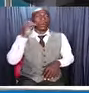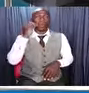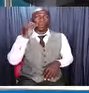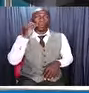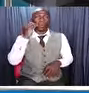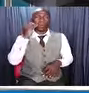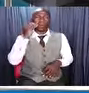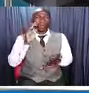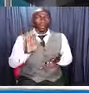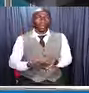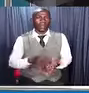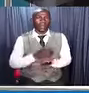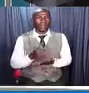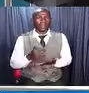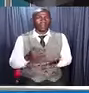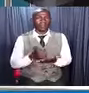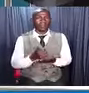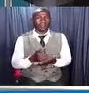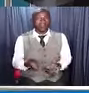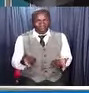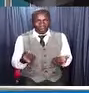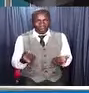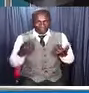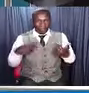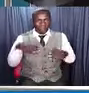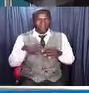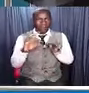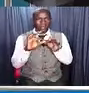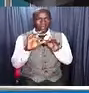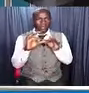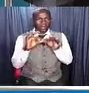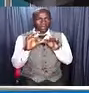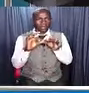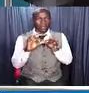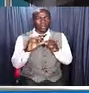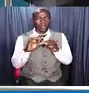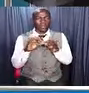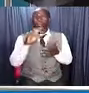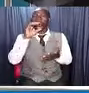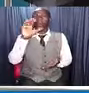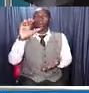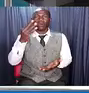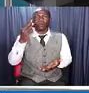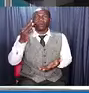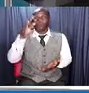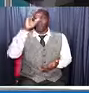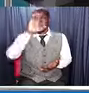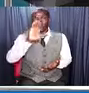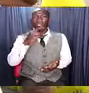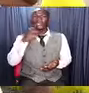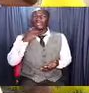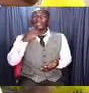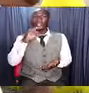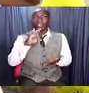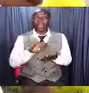home. Bwana Yesu asifiwe sana. Amen. Mmekuja kwa umoja. You have come to the unity. Na hili ni agizo la Mungu. And this is the command of God.